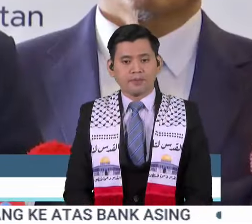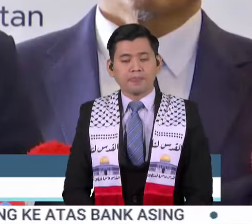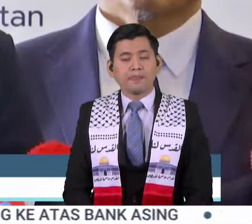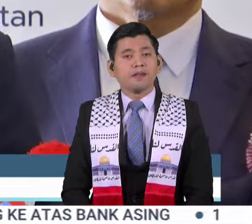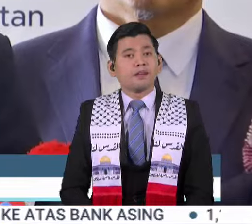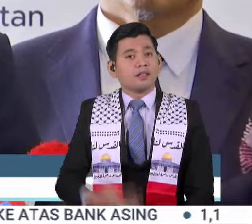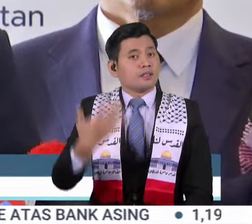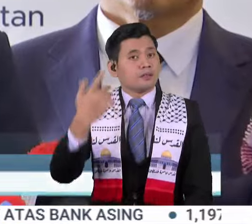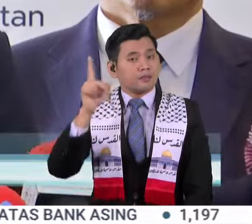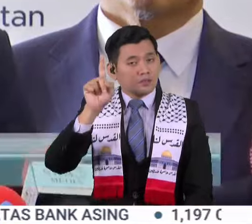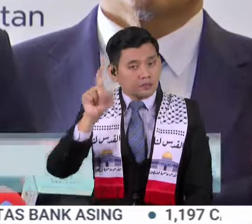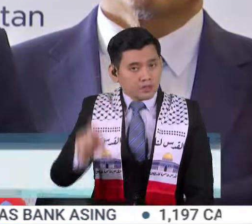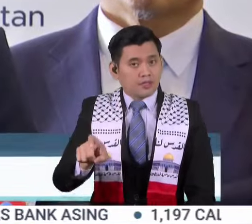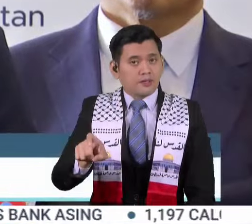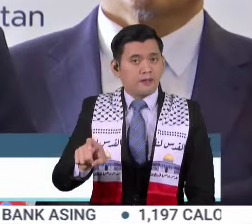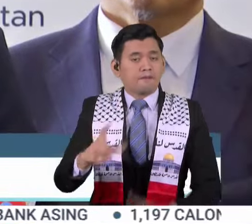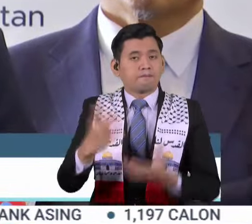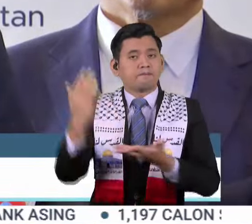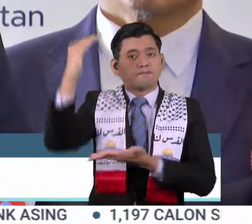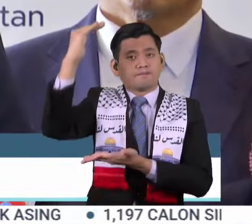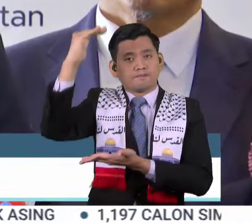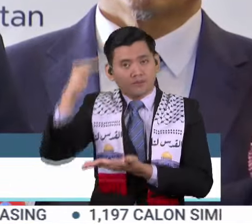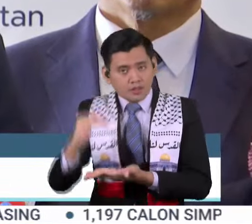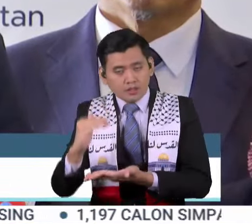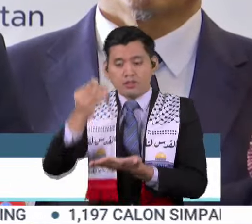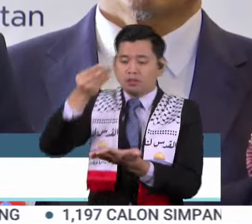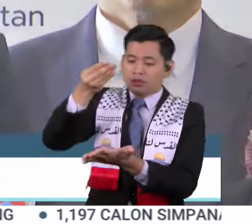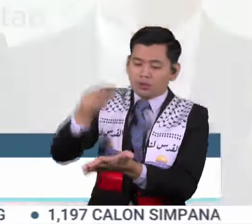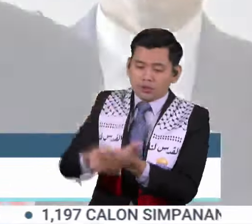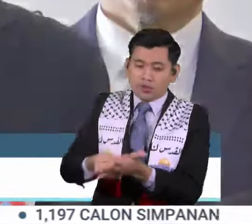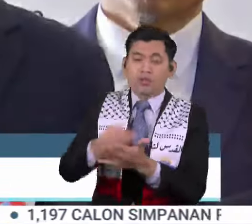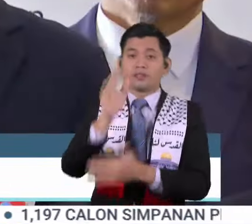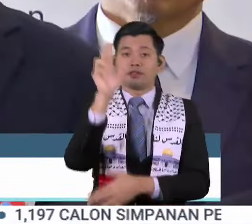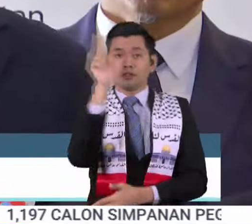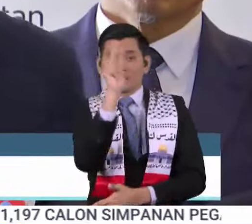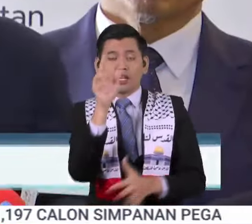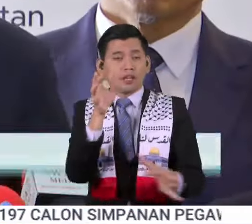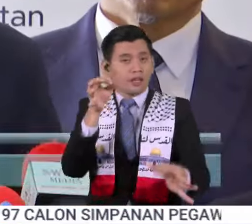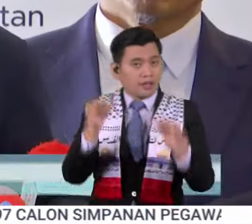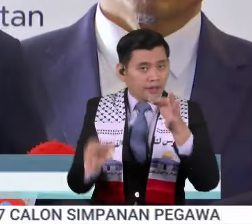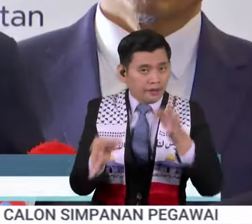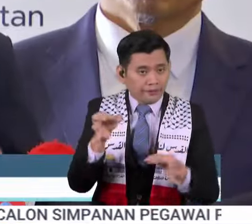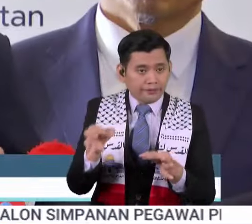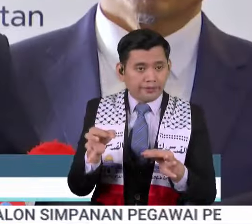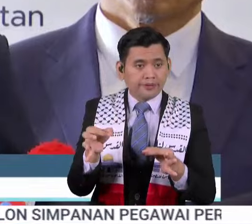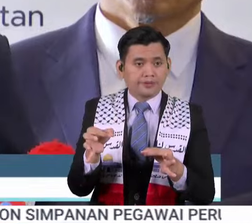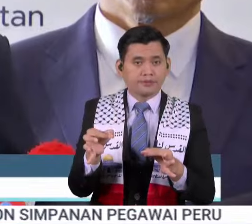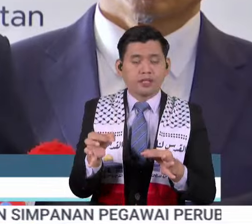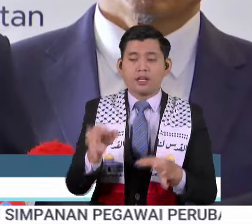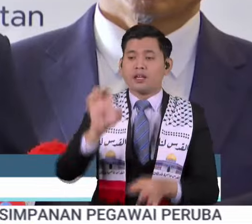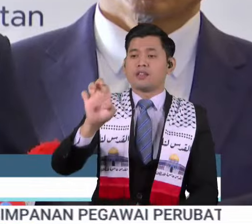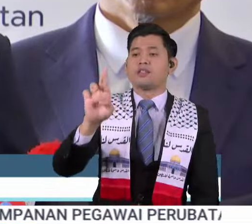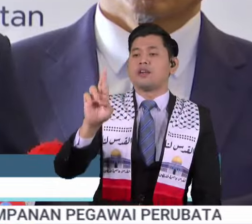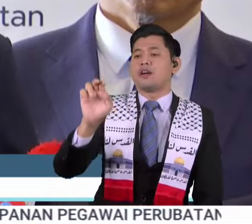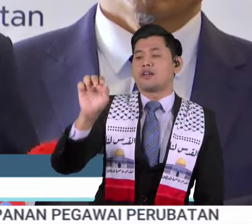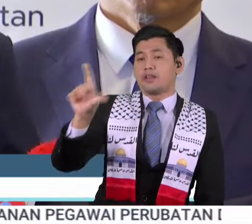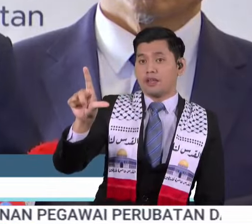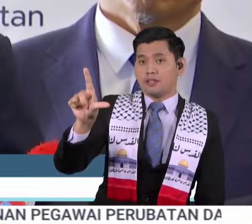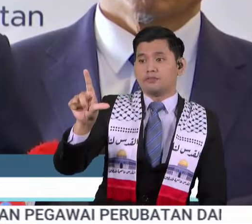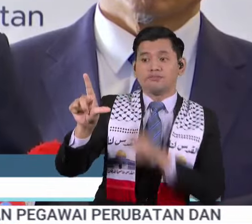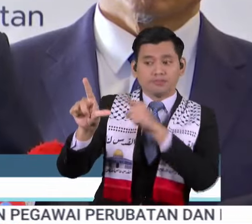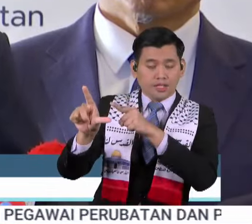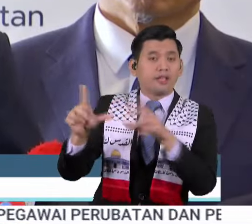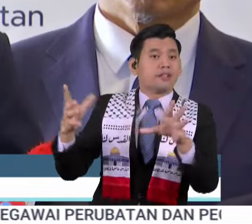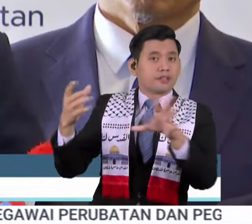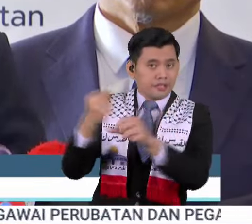Ini sudah tentu meringankan beban kewangan kerajaan. Sekiranya ERL ini mencapai